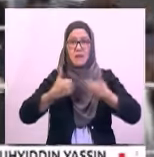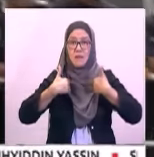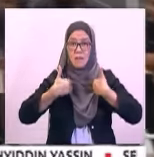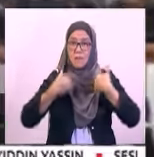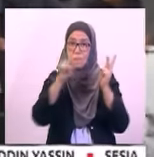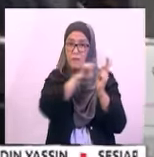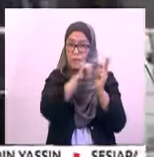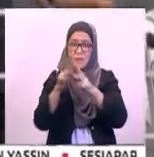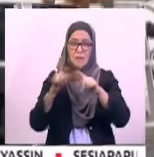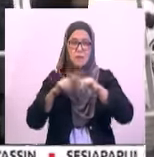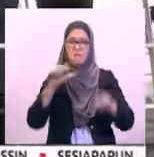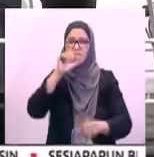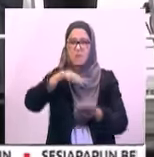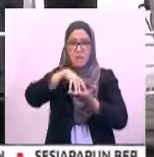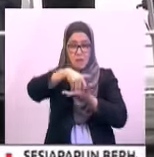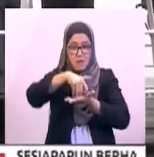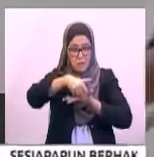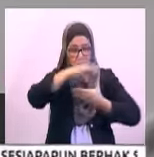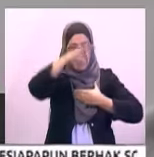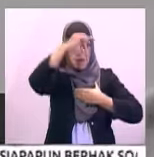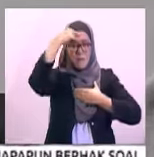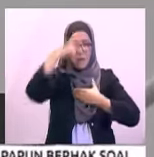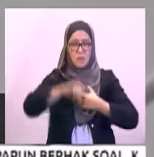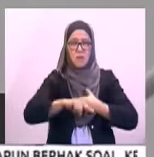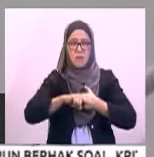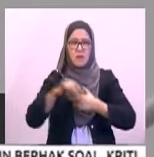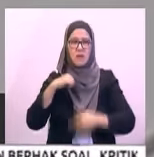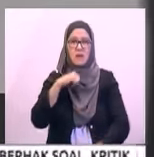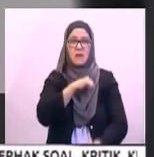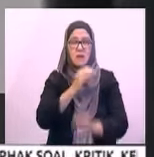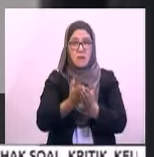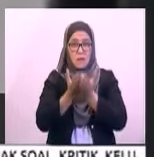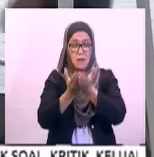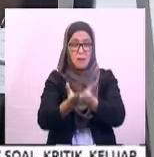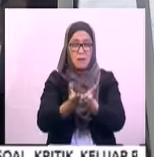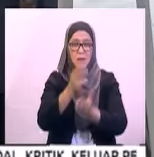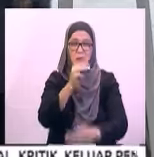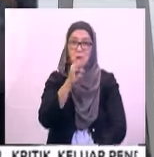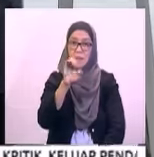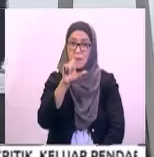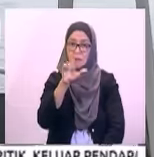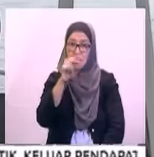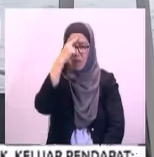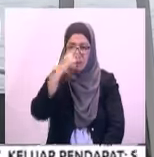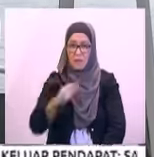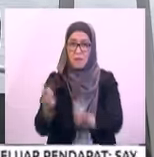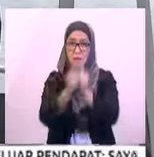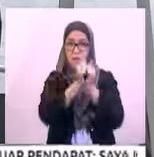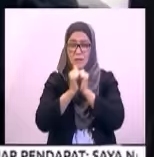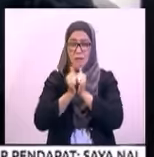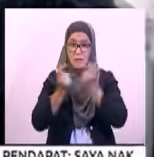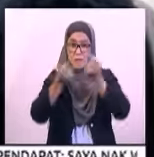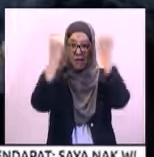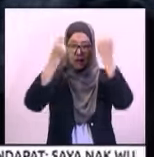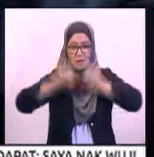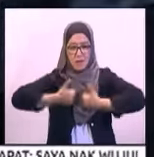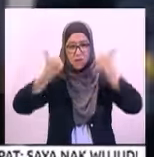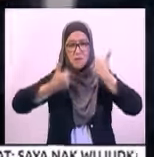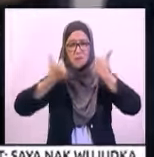Ia tidak melemahkan semangat anggota kapal KM Malin untuk terus sama meraikan Aidilfitri di tengah lautan